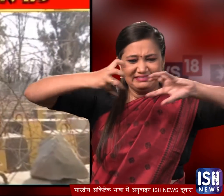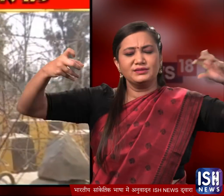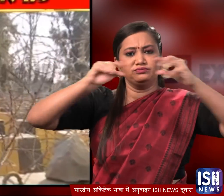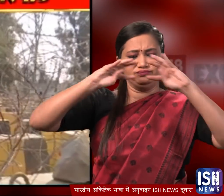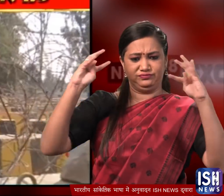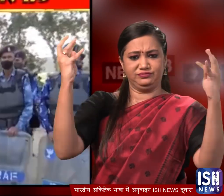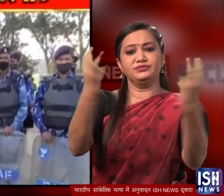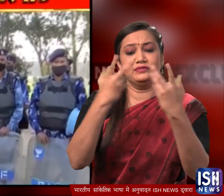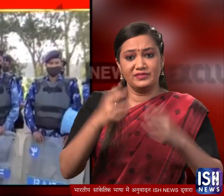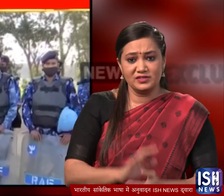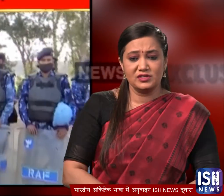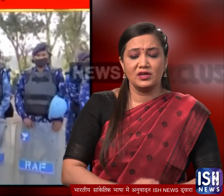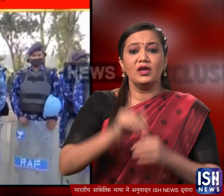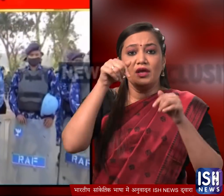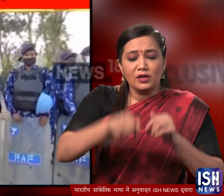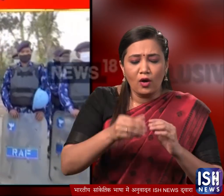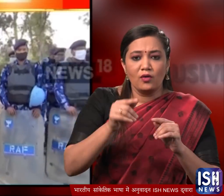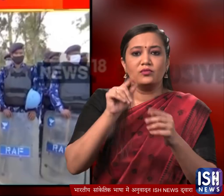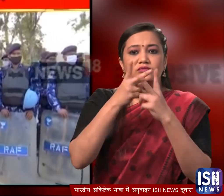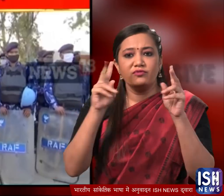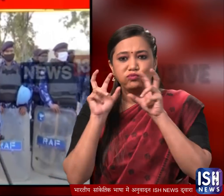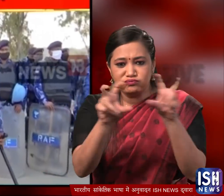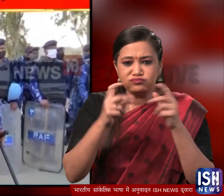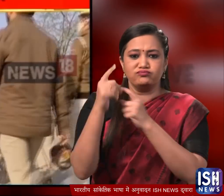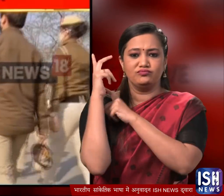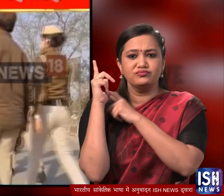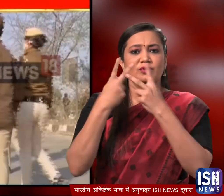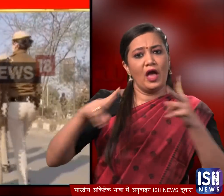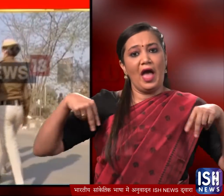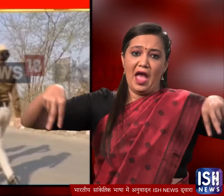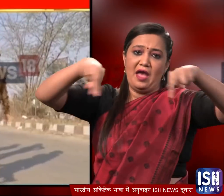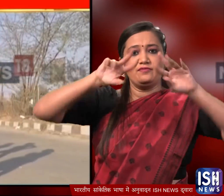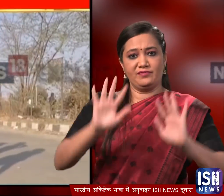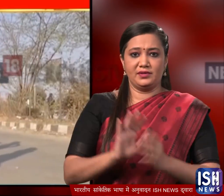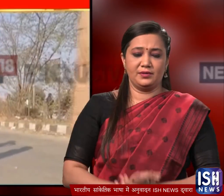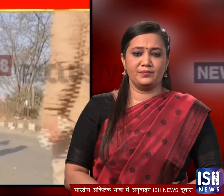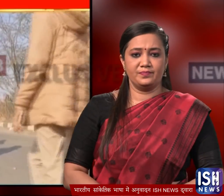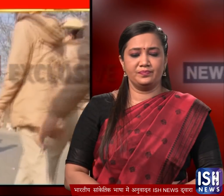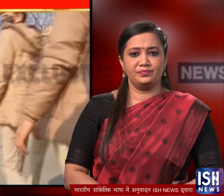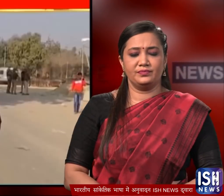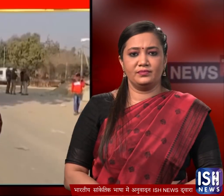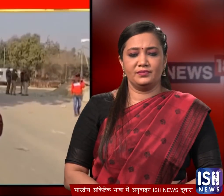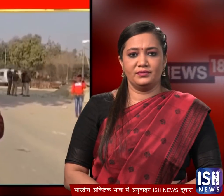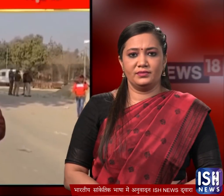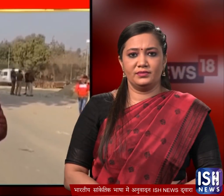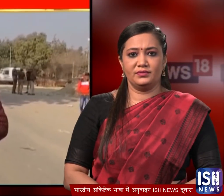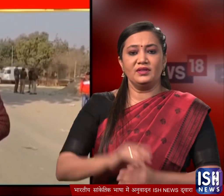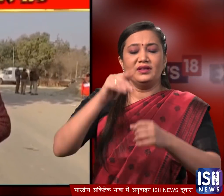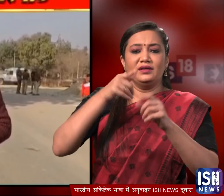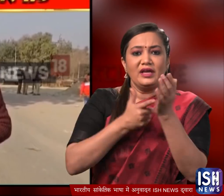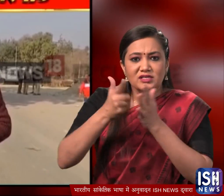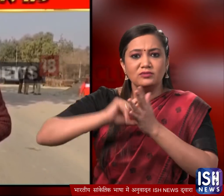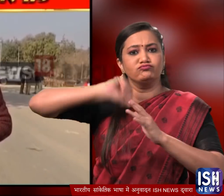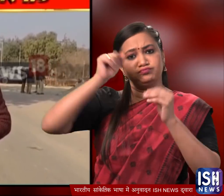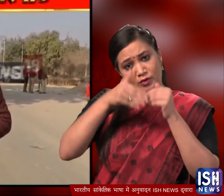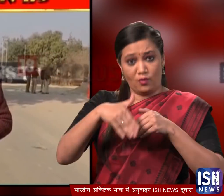लगाए। सिंघू बॉर्डर के आसपास सुरक्षा बल के कई जवान भी तैनात कर दिए गए। जो प्रदर्शन